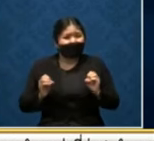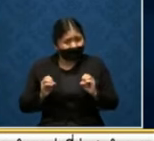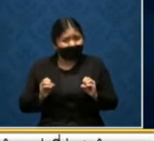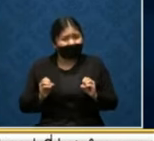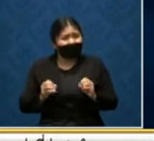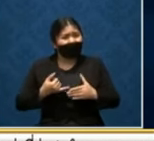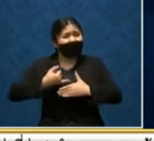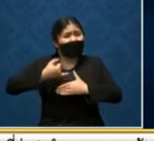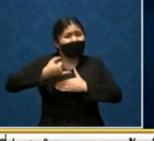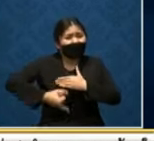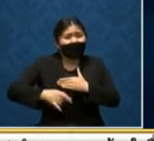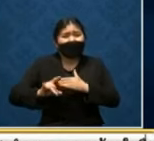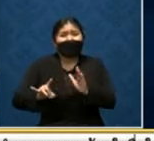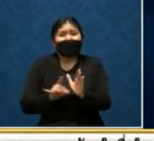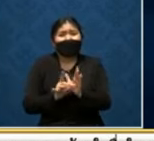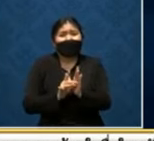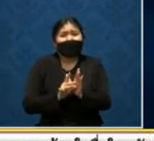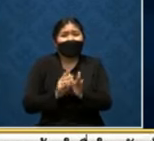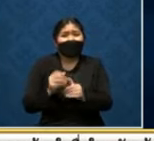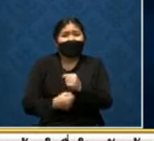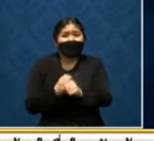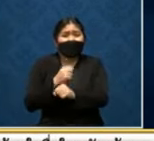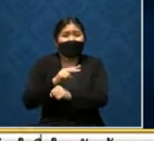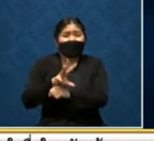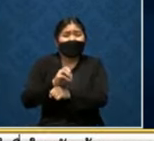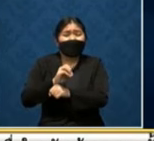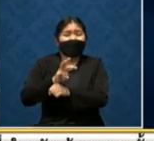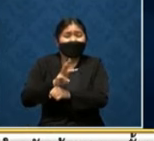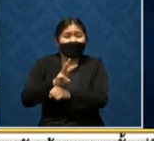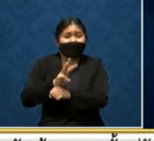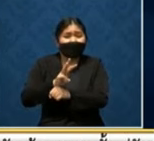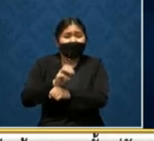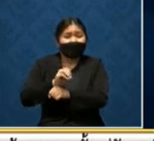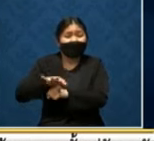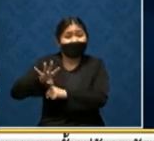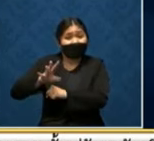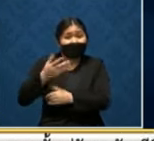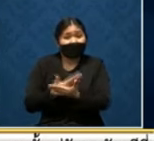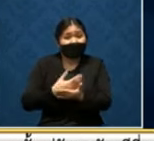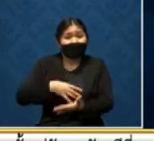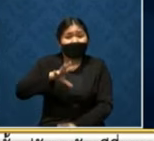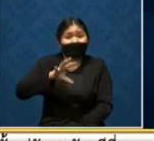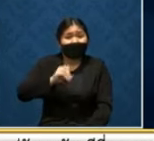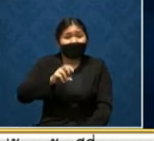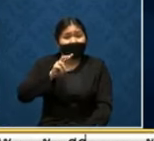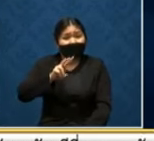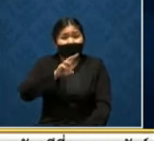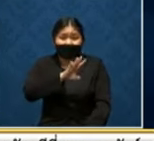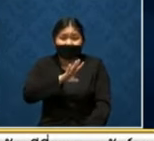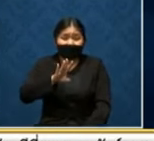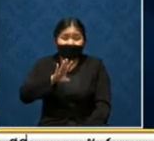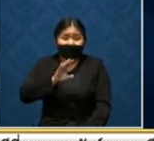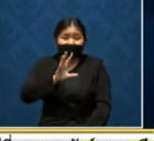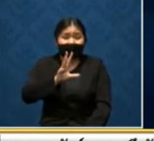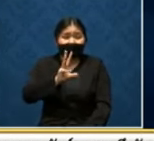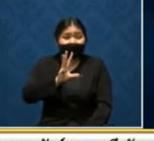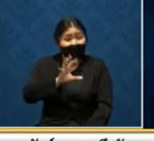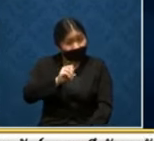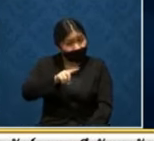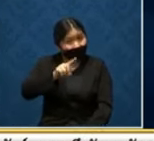ราคายางสูงขึ้นมาในปี 64เป็น 52บาท52บาท 40สตางค์นะครับ